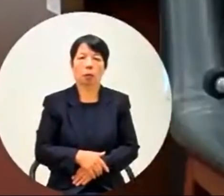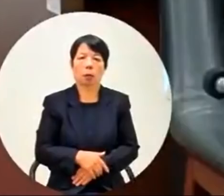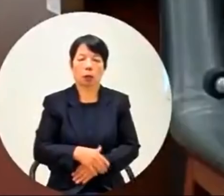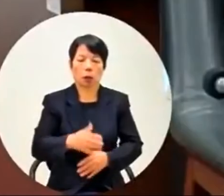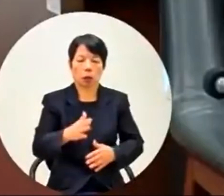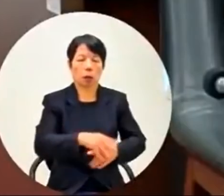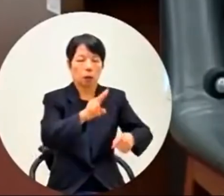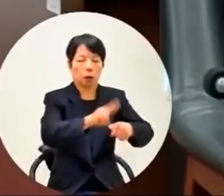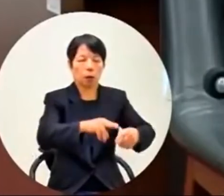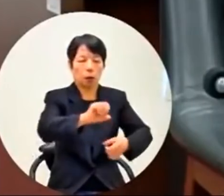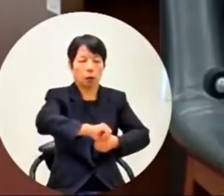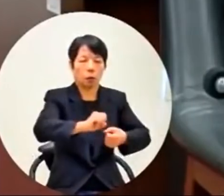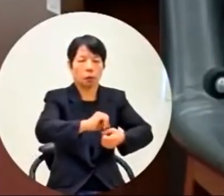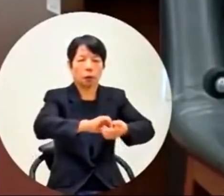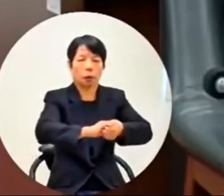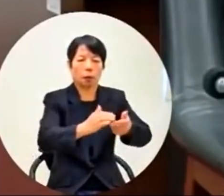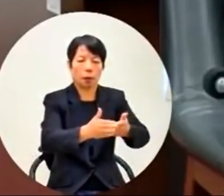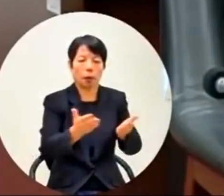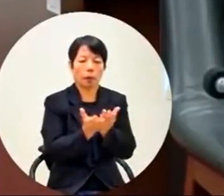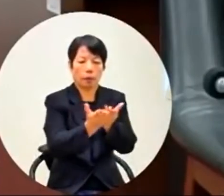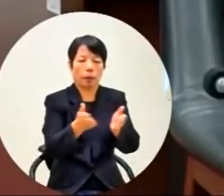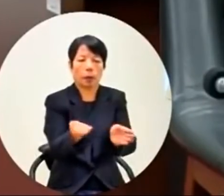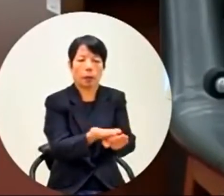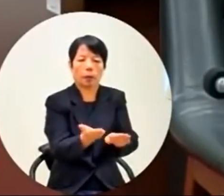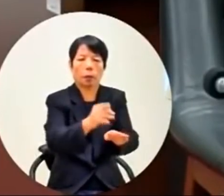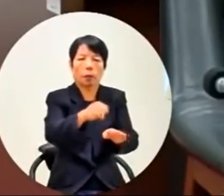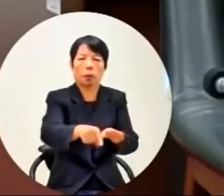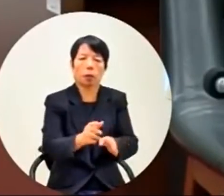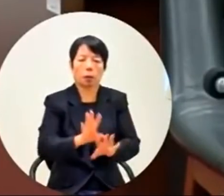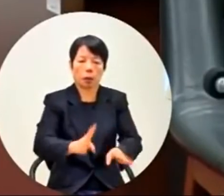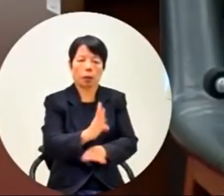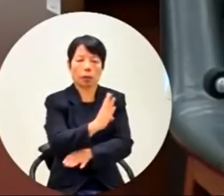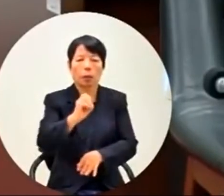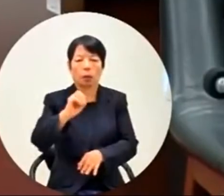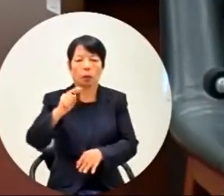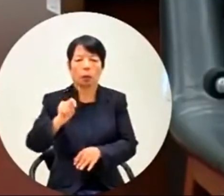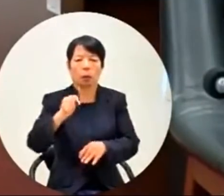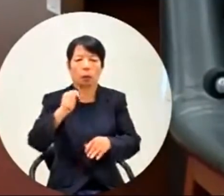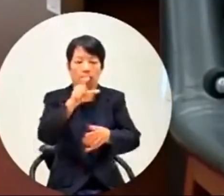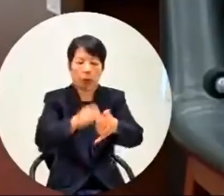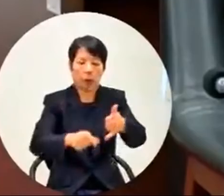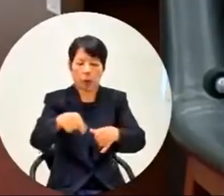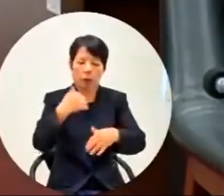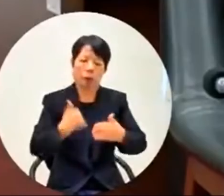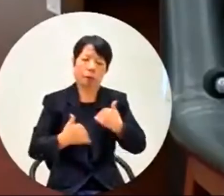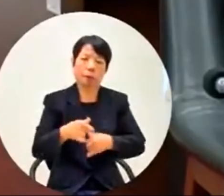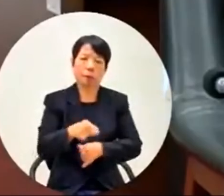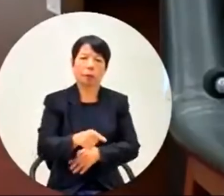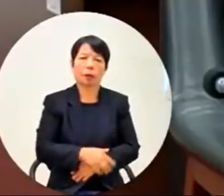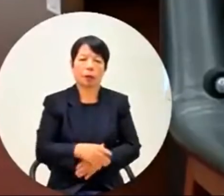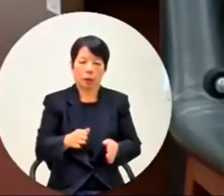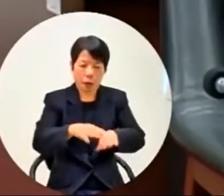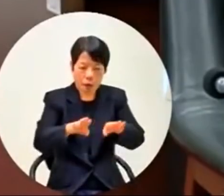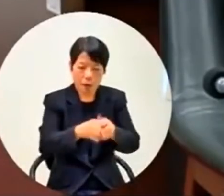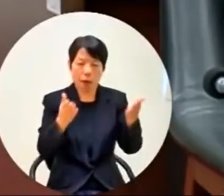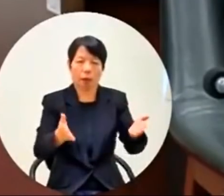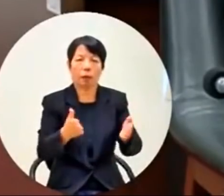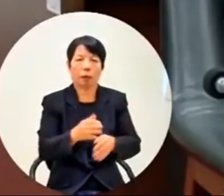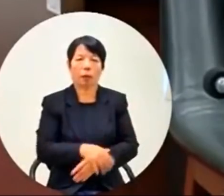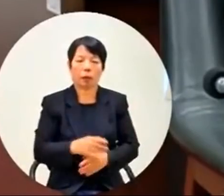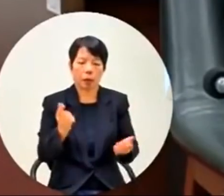前码头。因为现在有一个 BOT 案，其实我们那时候很开心的，就是说要开展我们